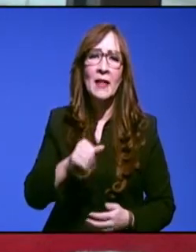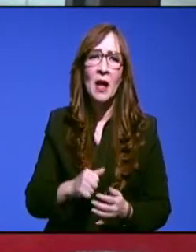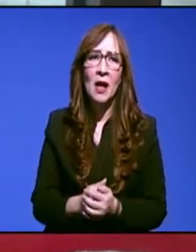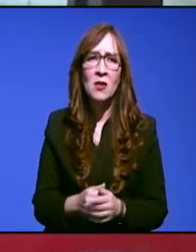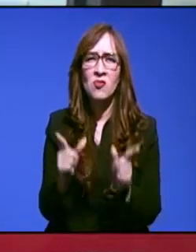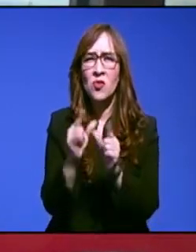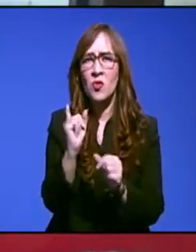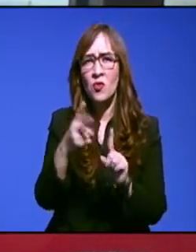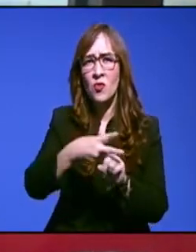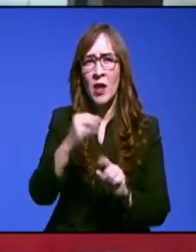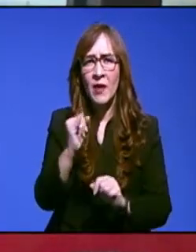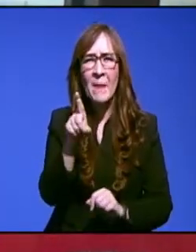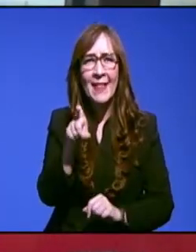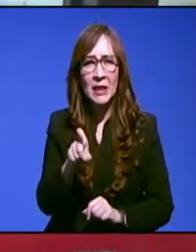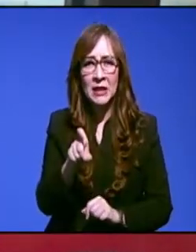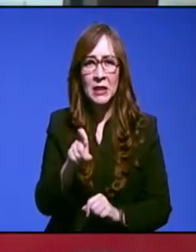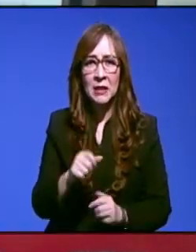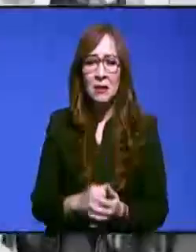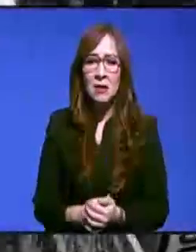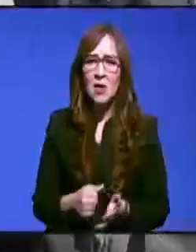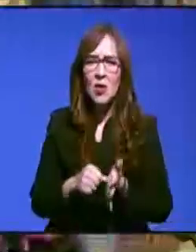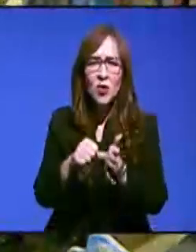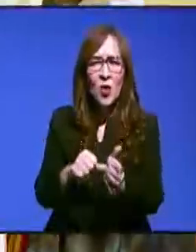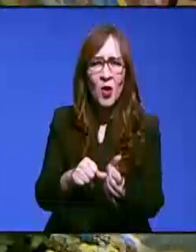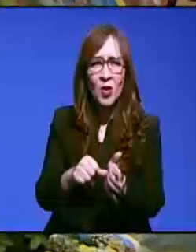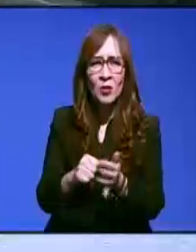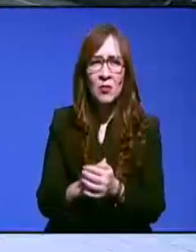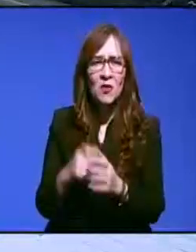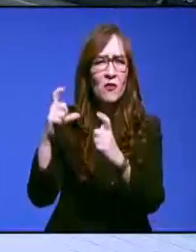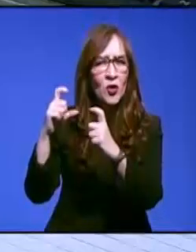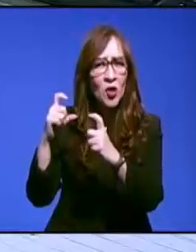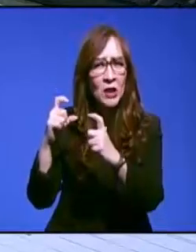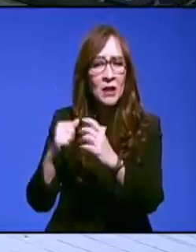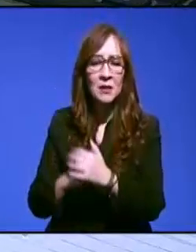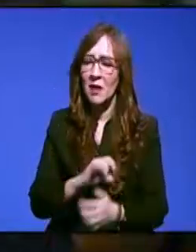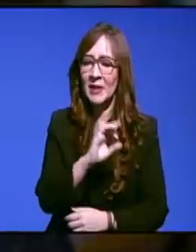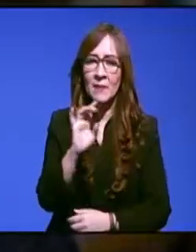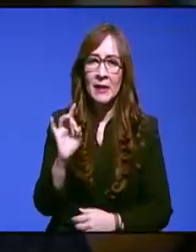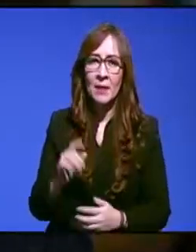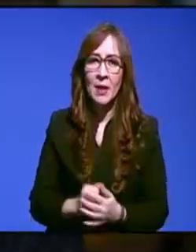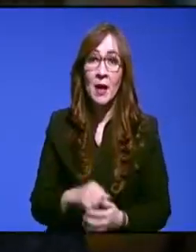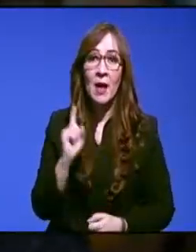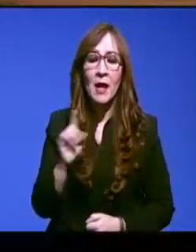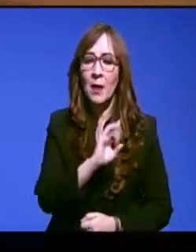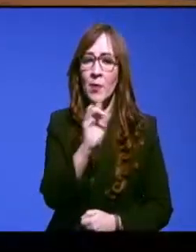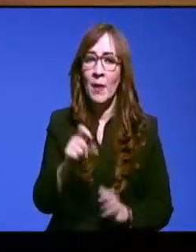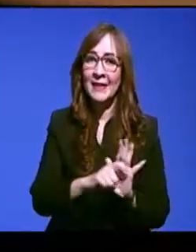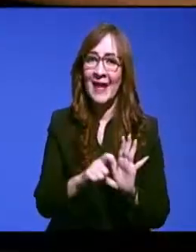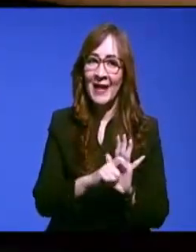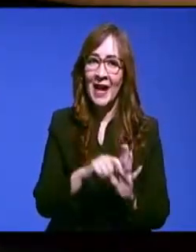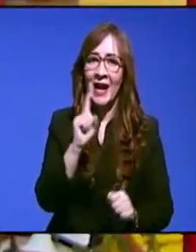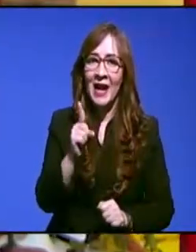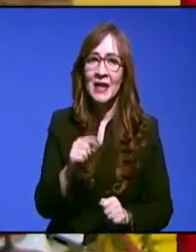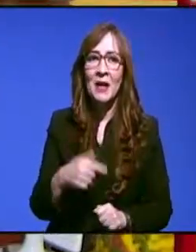mama ini gimana, mama tolong dokumentasiin. Gini. Ada beberapa tips yang bisa diterapkan agar belajar di rumah terasa